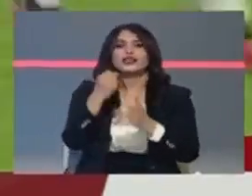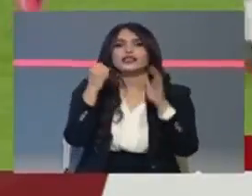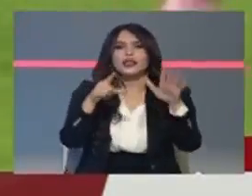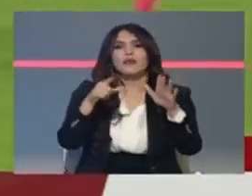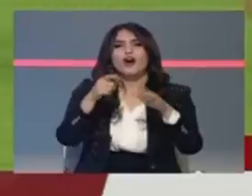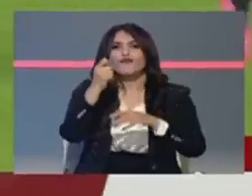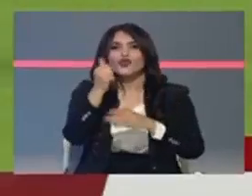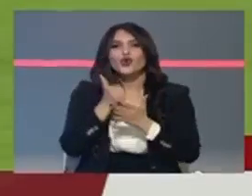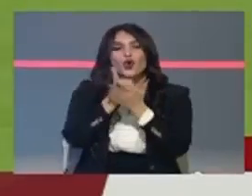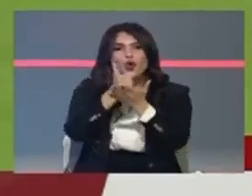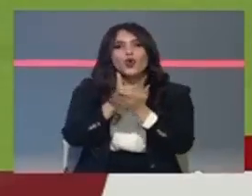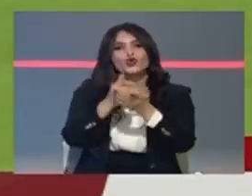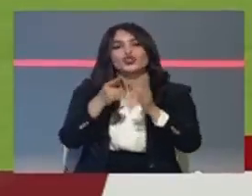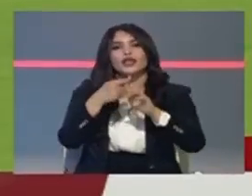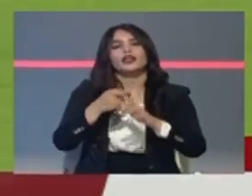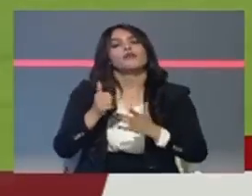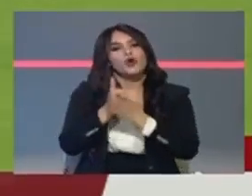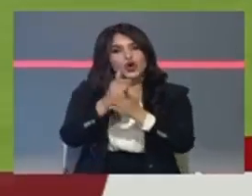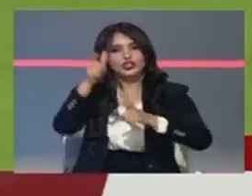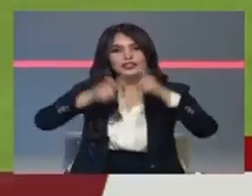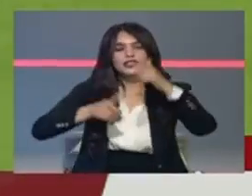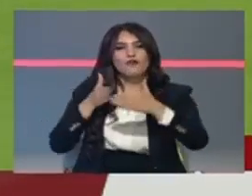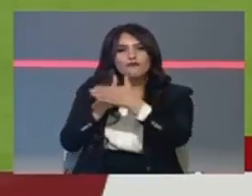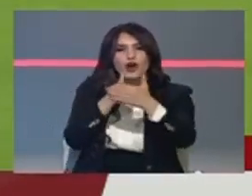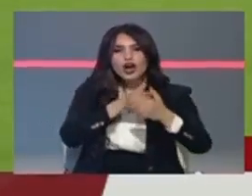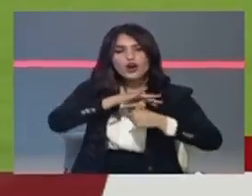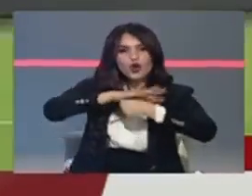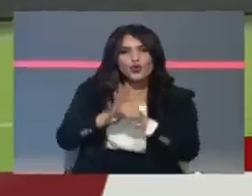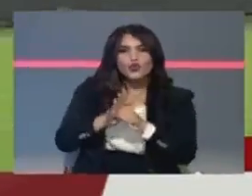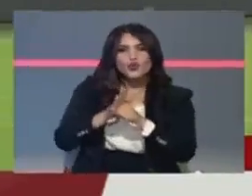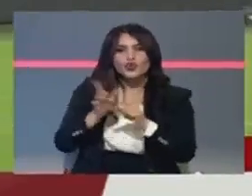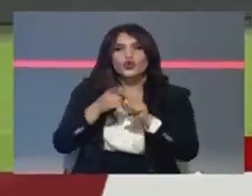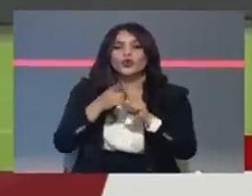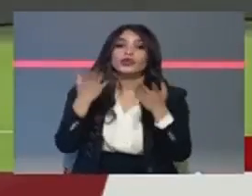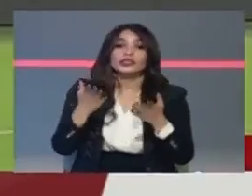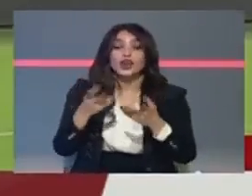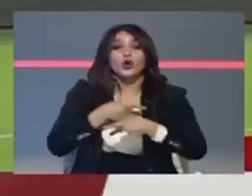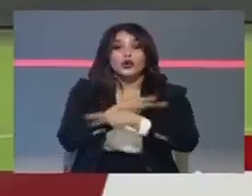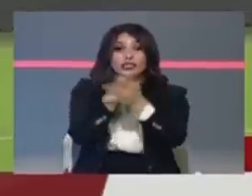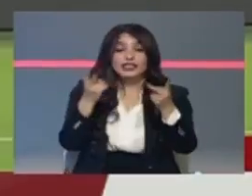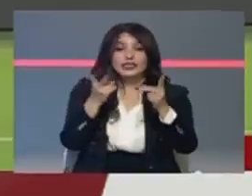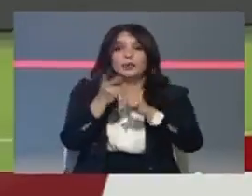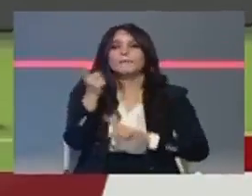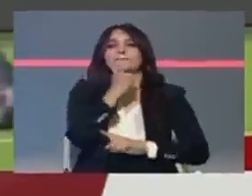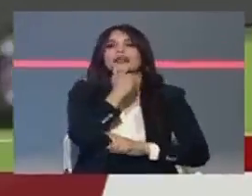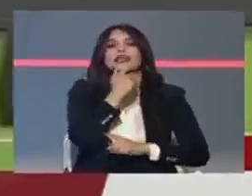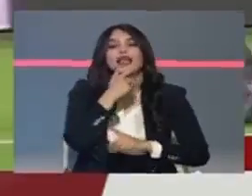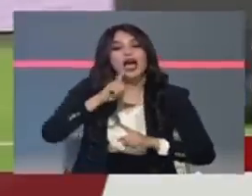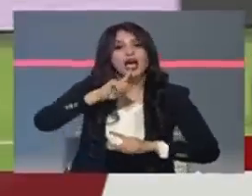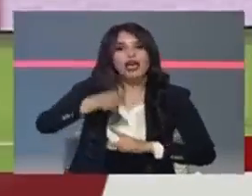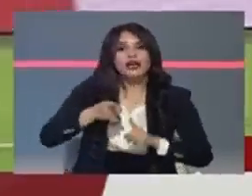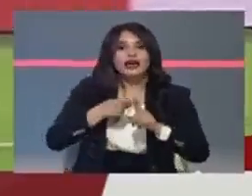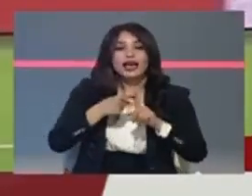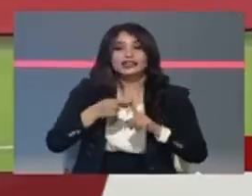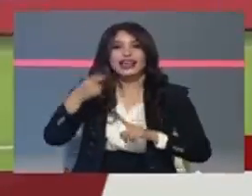750 ألف جنيه استرليني للمساعدة في مواجهة تفشي فيروس كورونا المستجد. صحيفة ميرر بريطانية أكدت أن